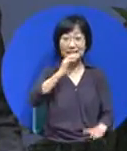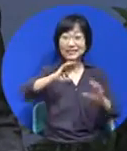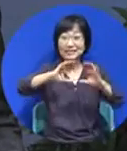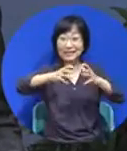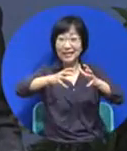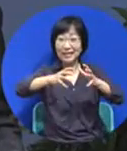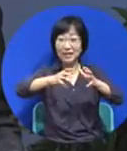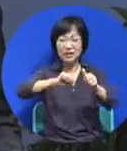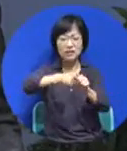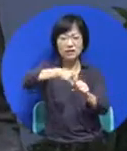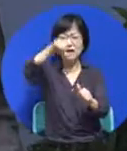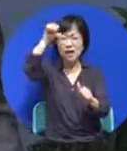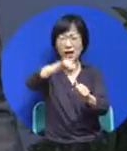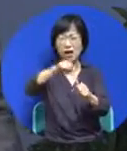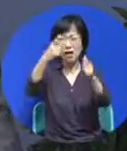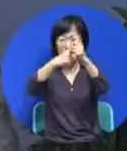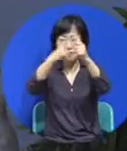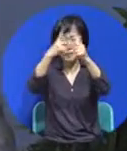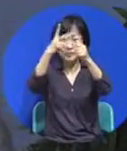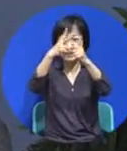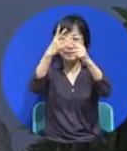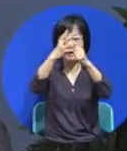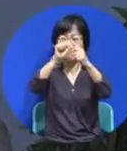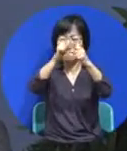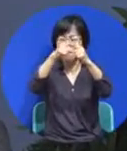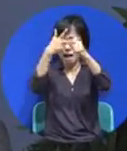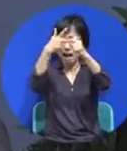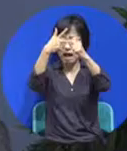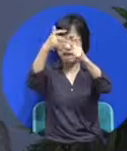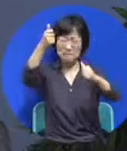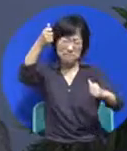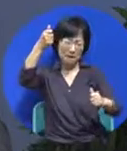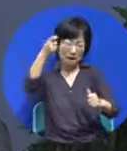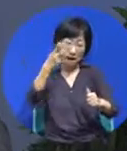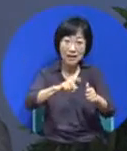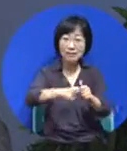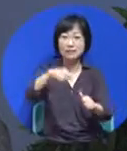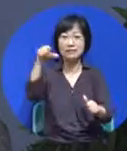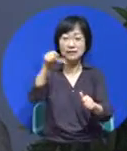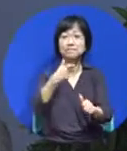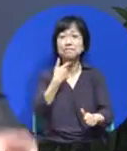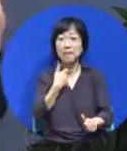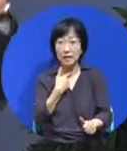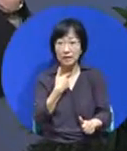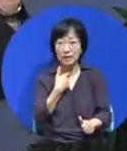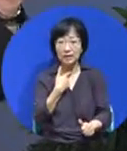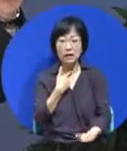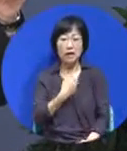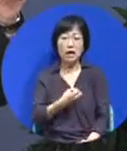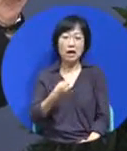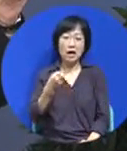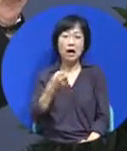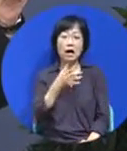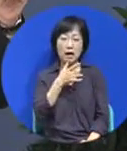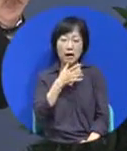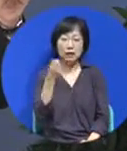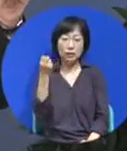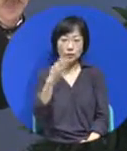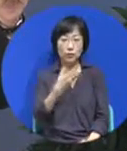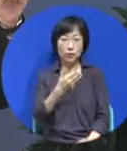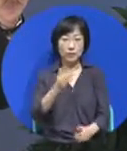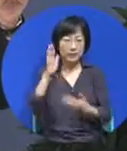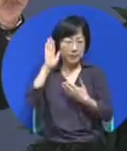was able to see the past of history, of Israel's history and how they continue to face disaster. 그리고 미래를 보게 되는 겁니다. And also,